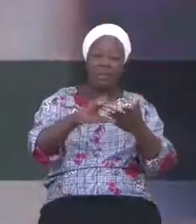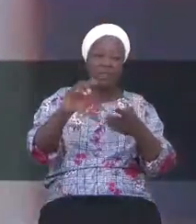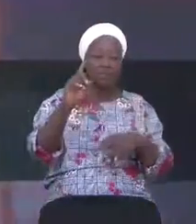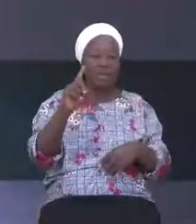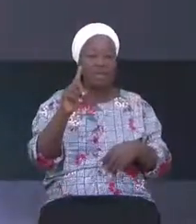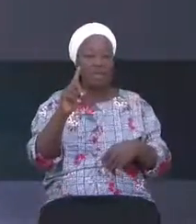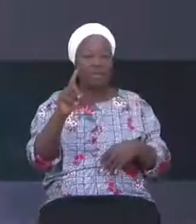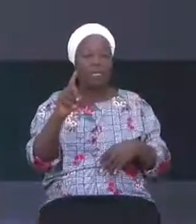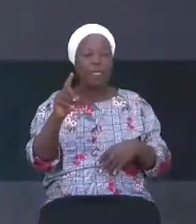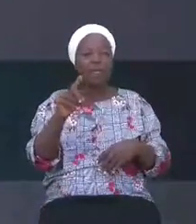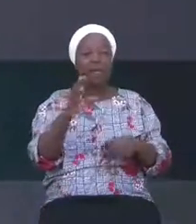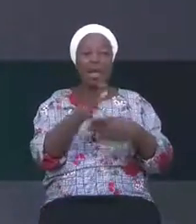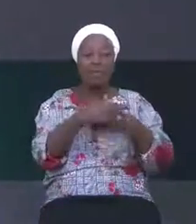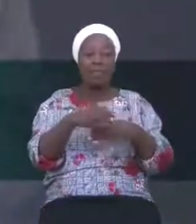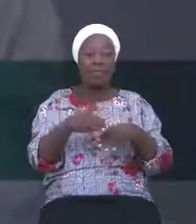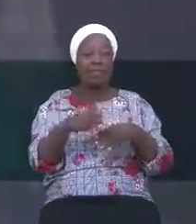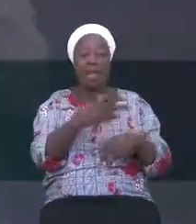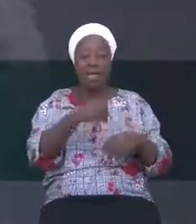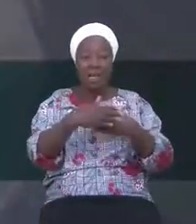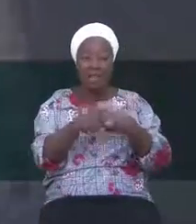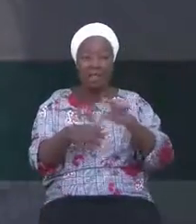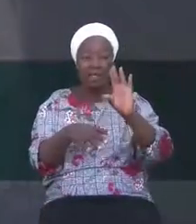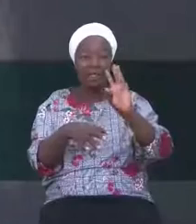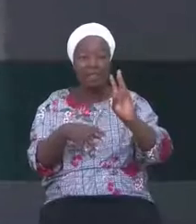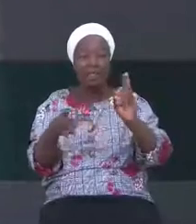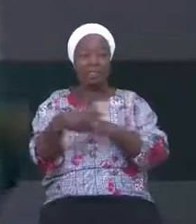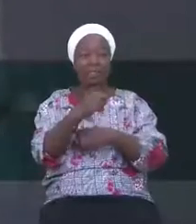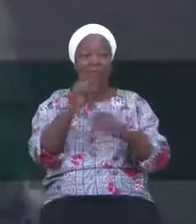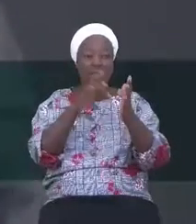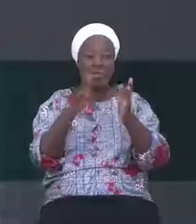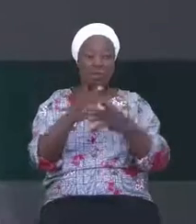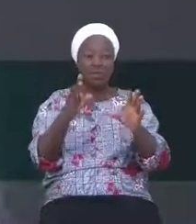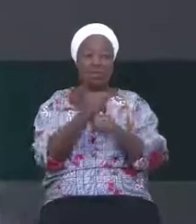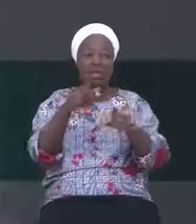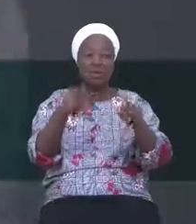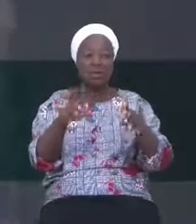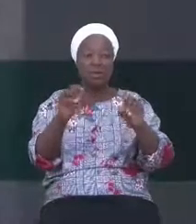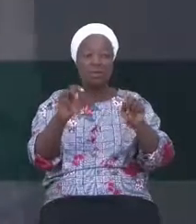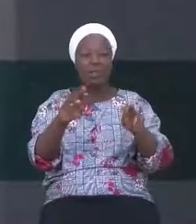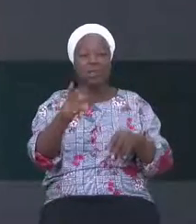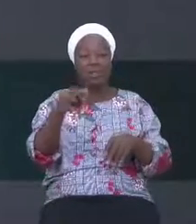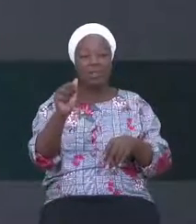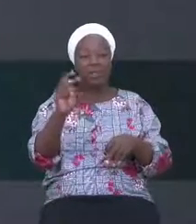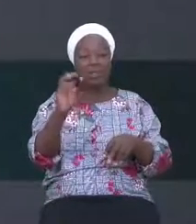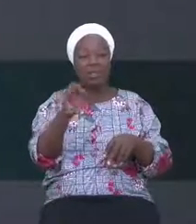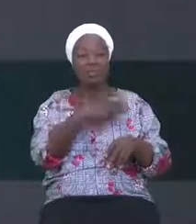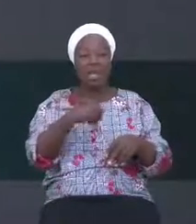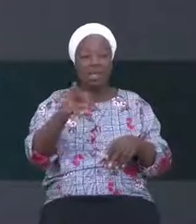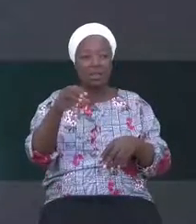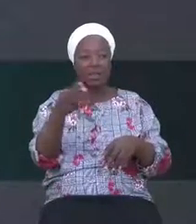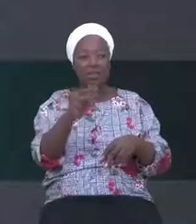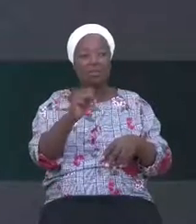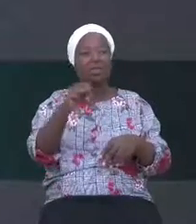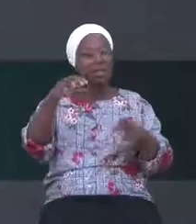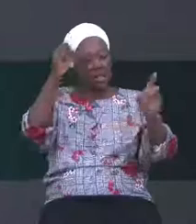1. Six jours après, Jésus prit avec lui Pierre, Jacques et Jean, son frère, et les